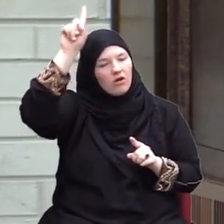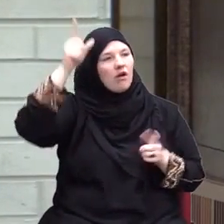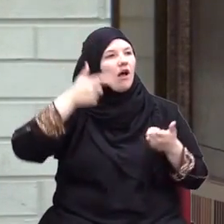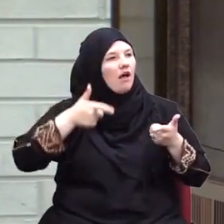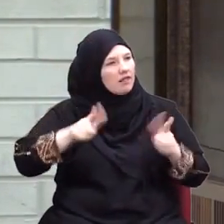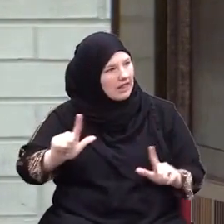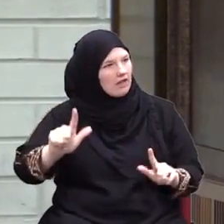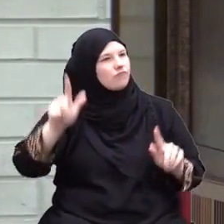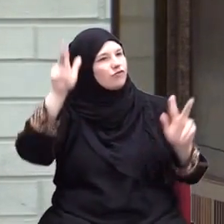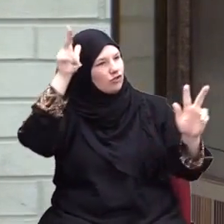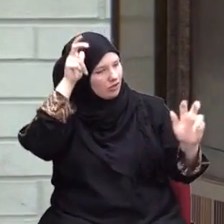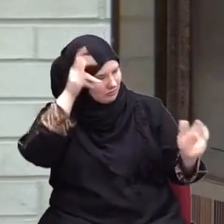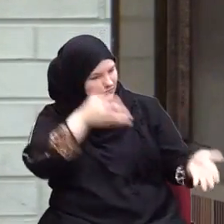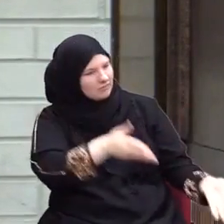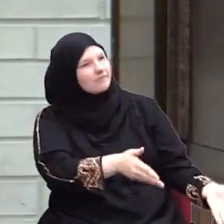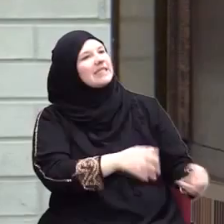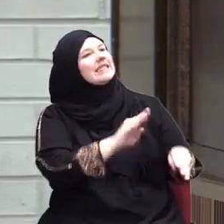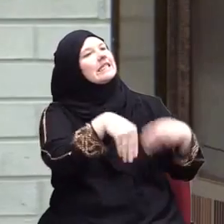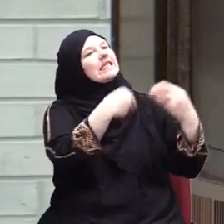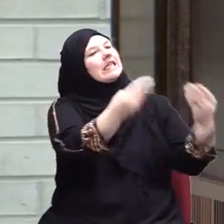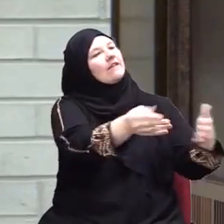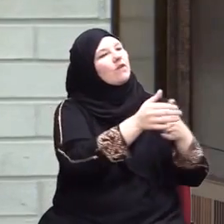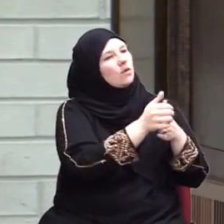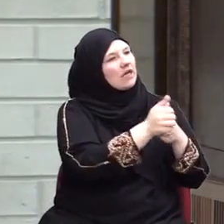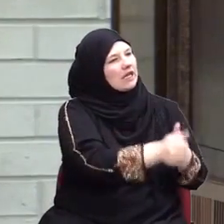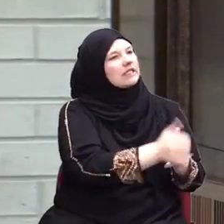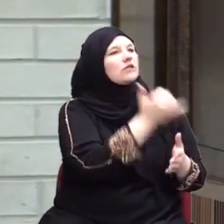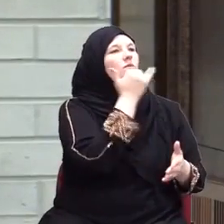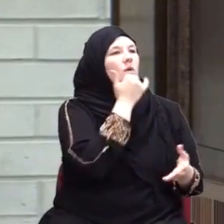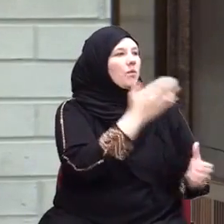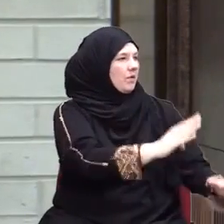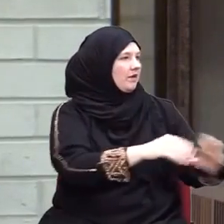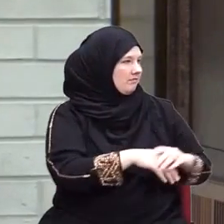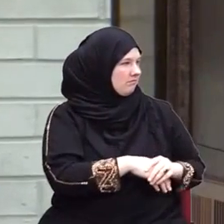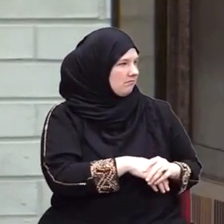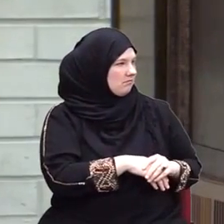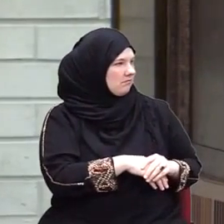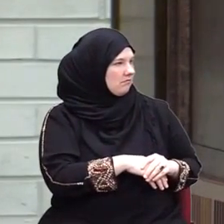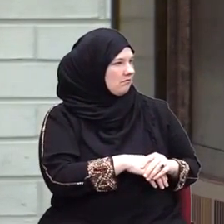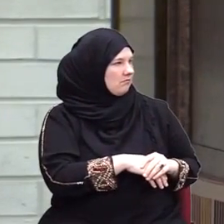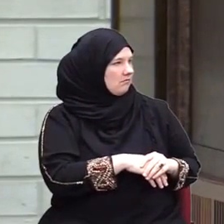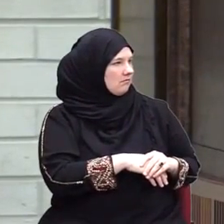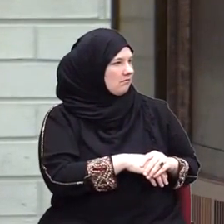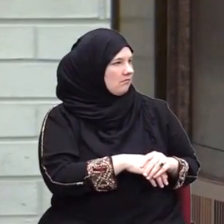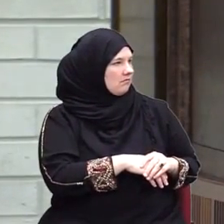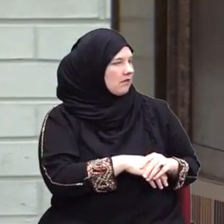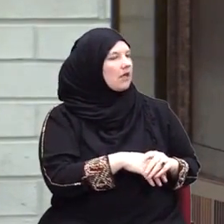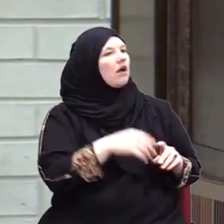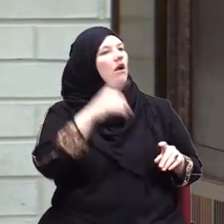the shaitan to give you guidance in the wrong direction. فَإِنَّهُ